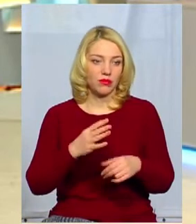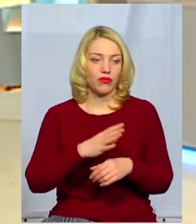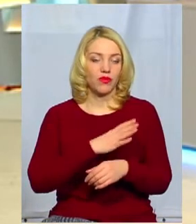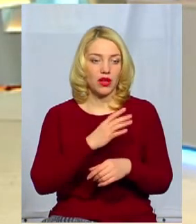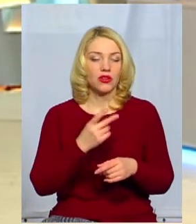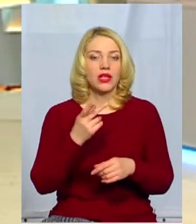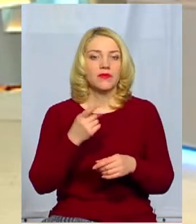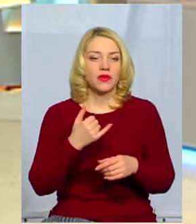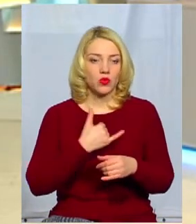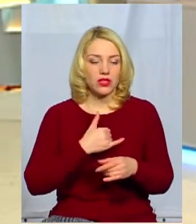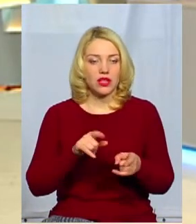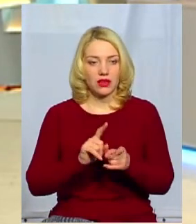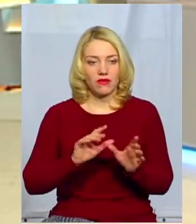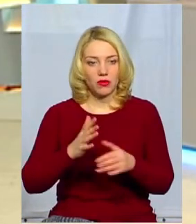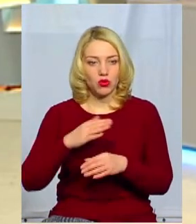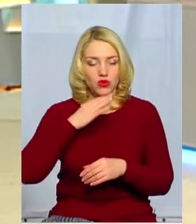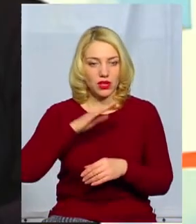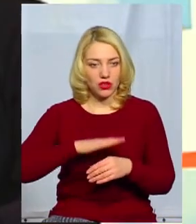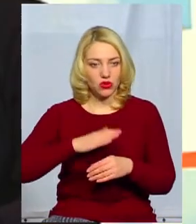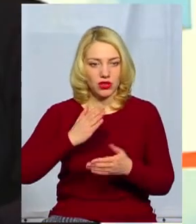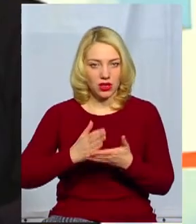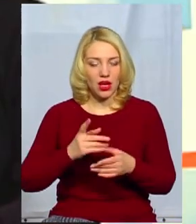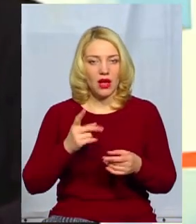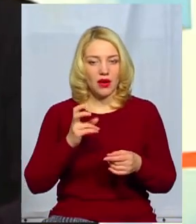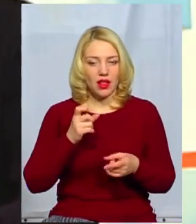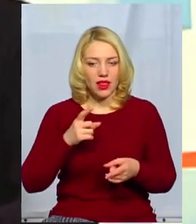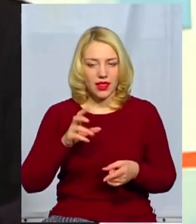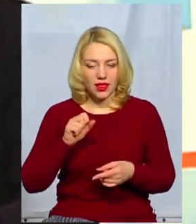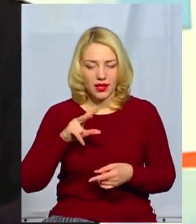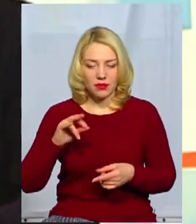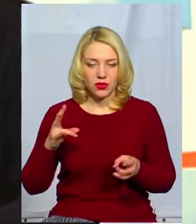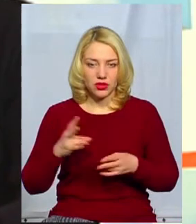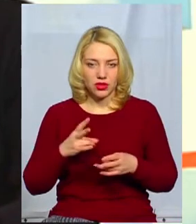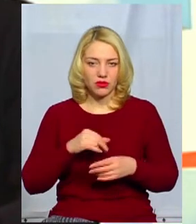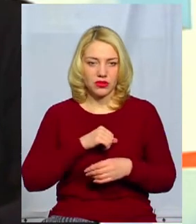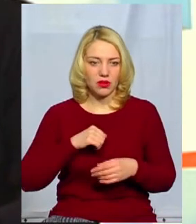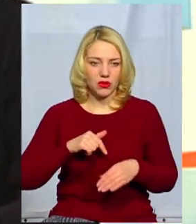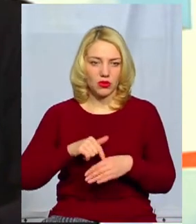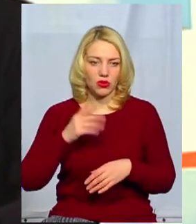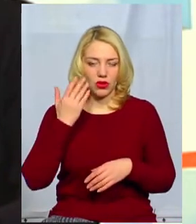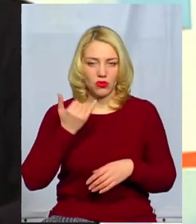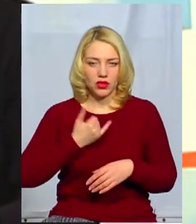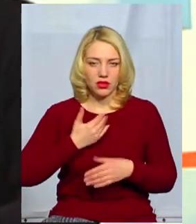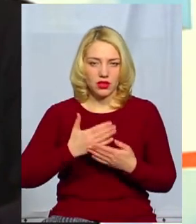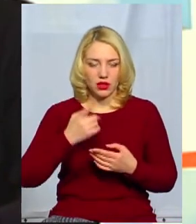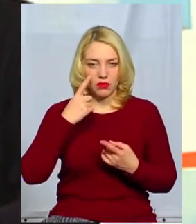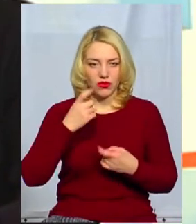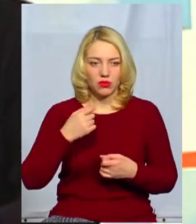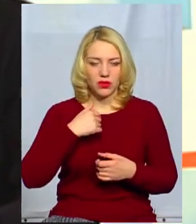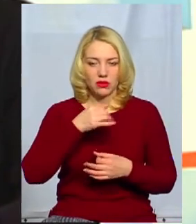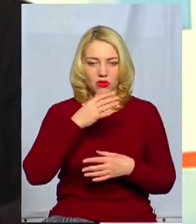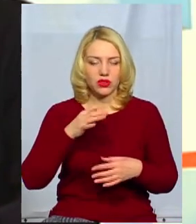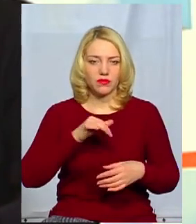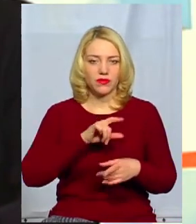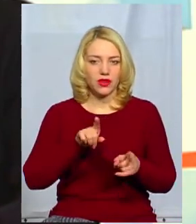нас таких випадків достатньо є, але потрібно саме реагуємо, тобто коли є в нас повідомлення, і бо ми не можемо